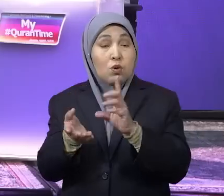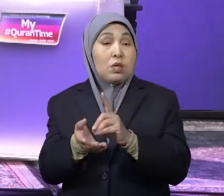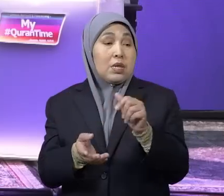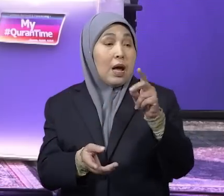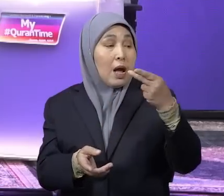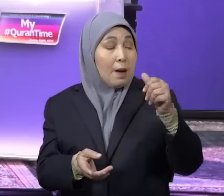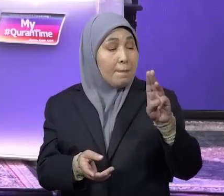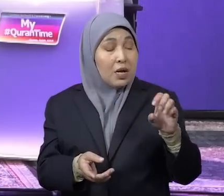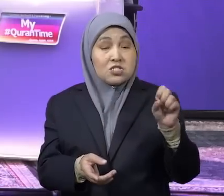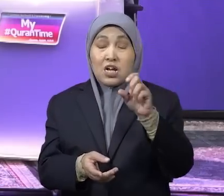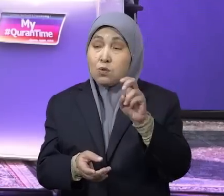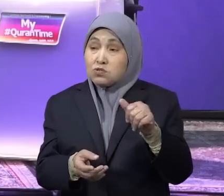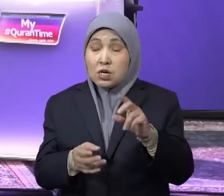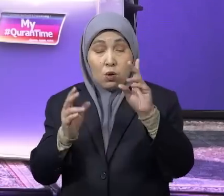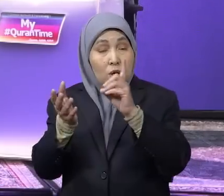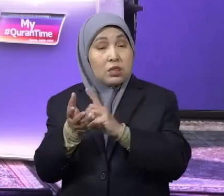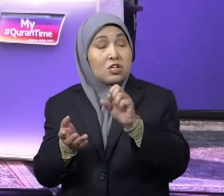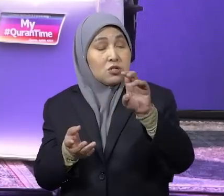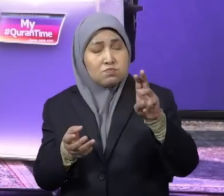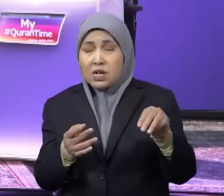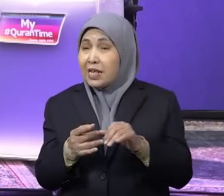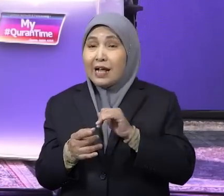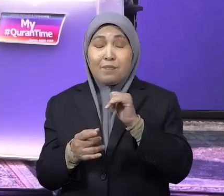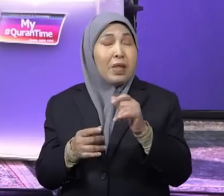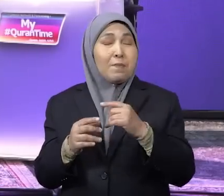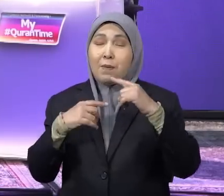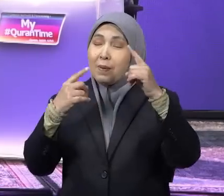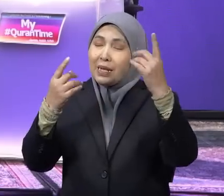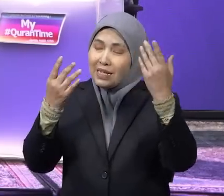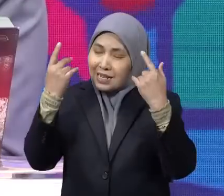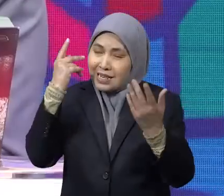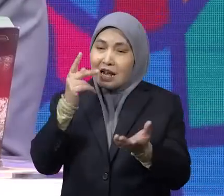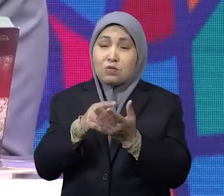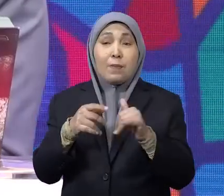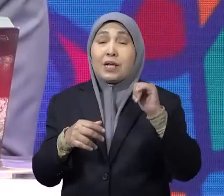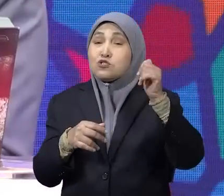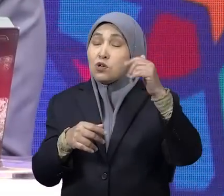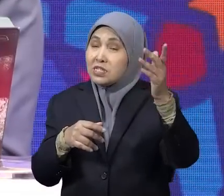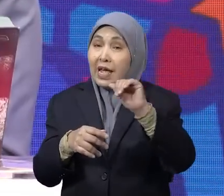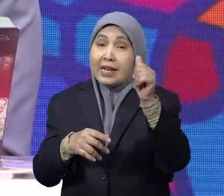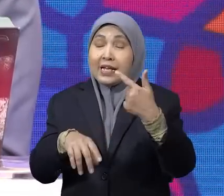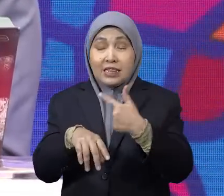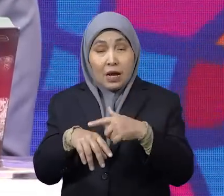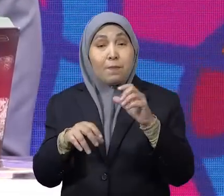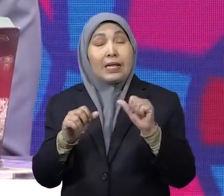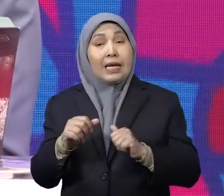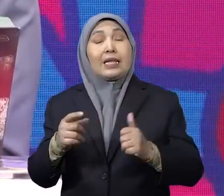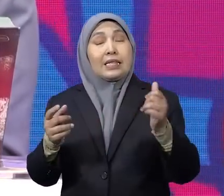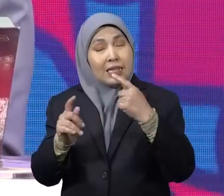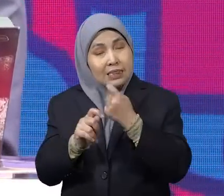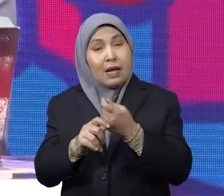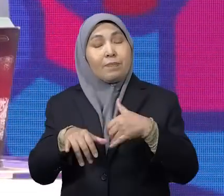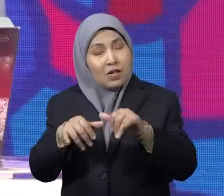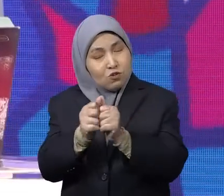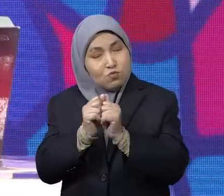bahagia, Fadil Ustaz Syamsul yang tidak asing lagi di teratak My Quran Time, dan kita harapkan besok lusa bila-bila masa saja beliau akan tetap